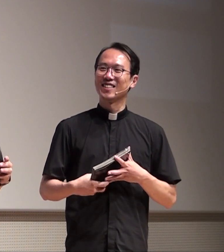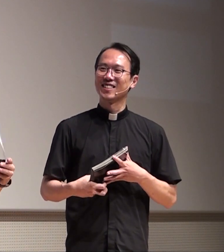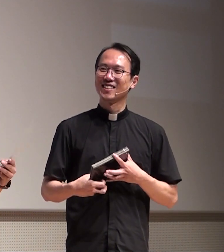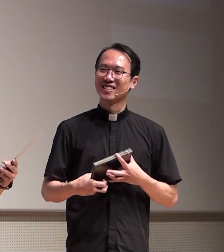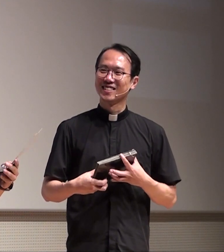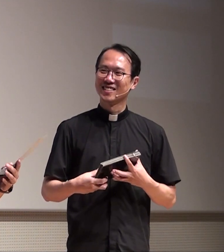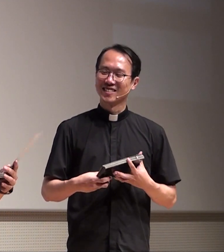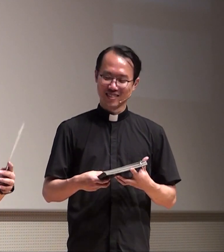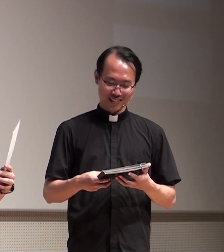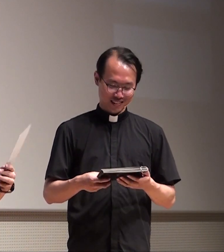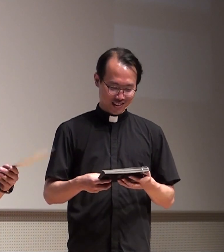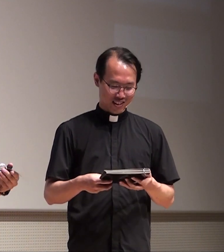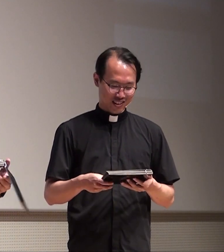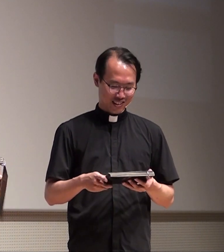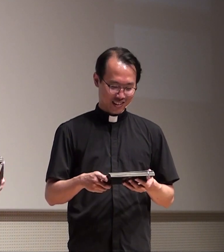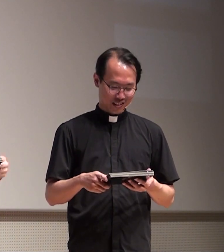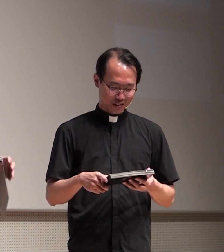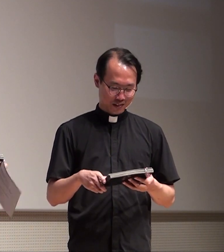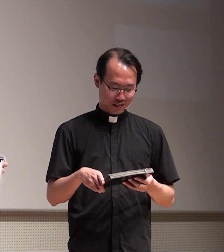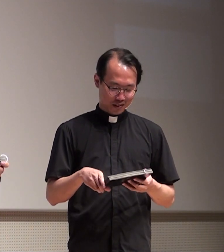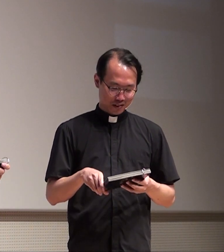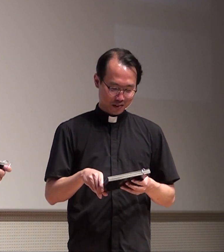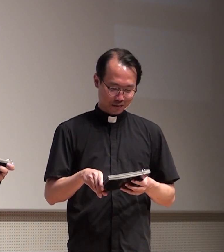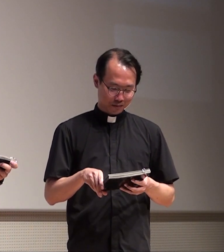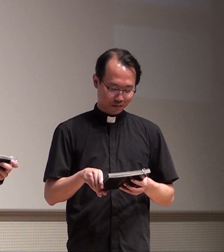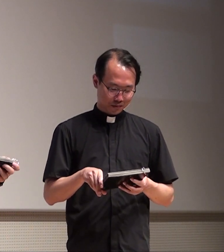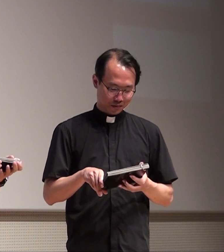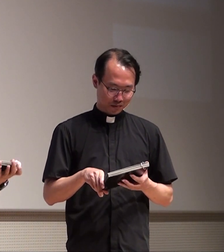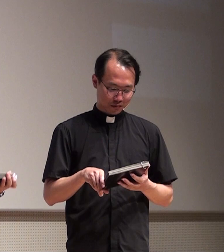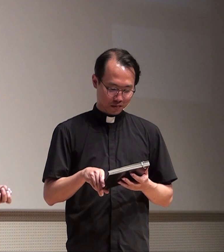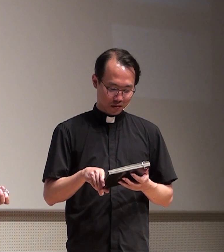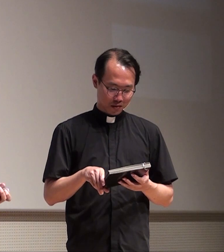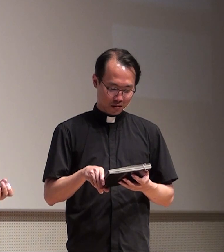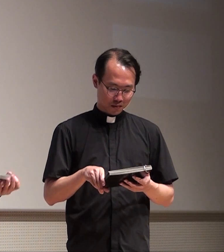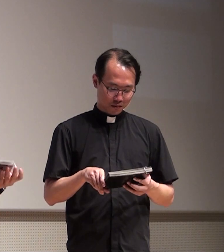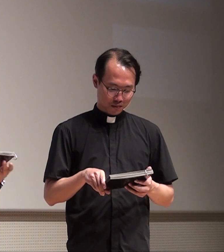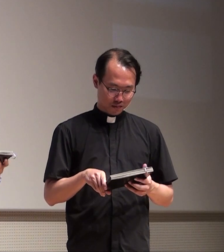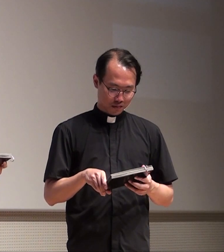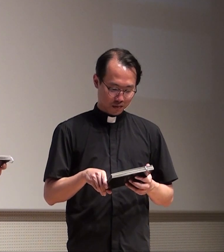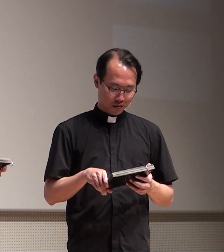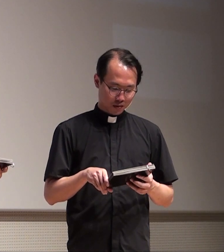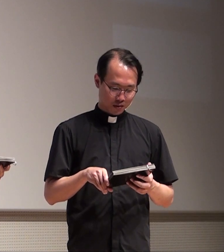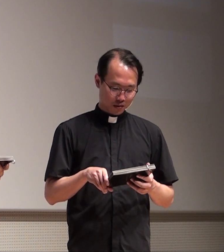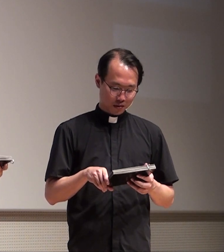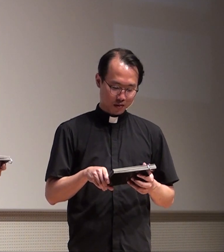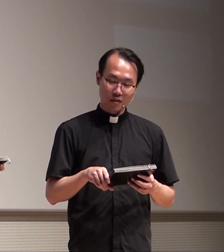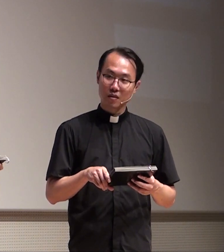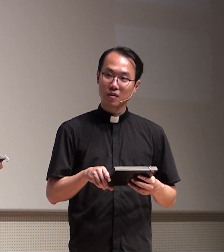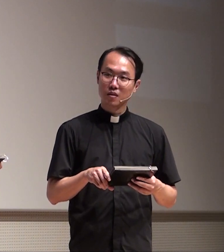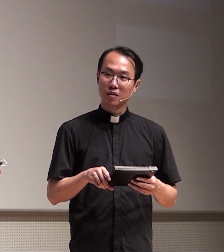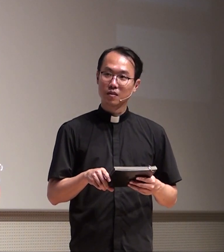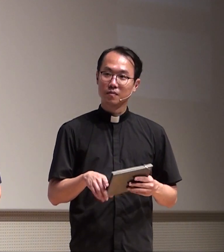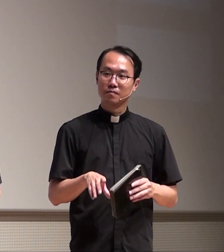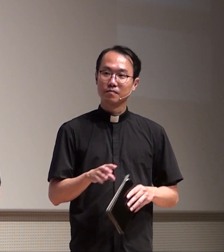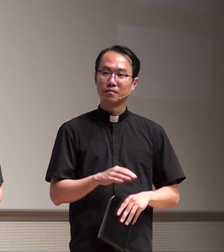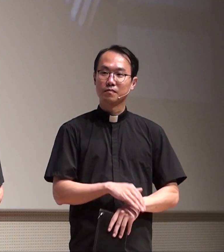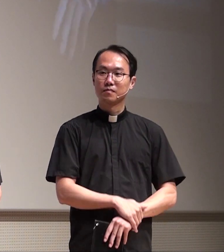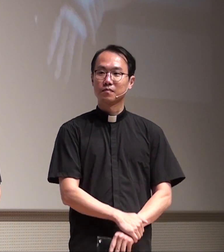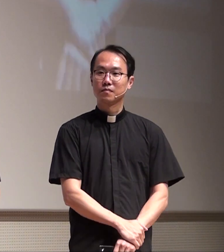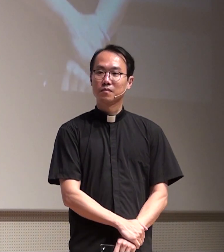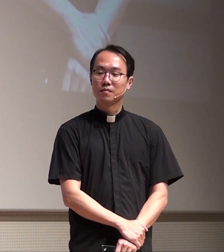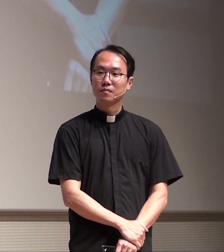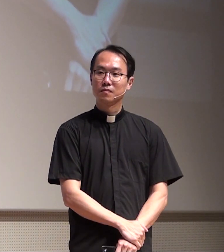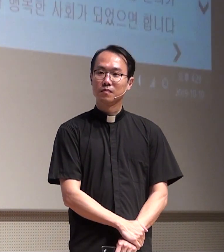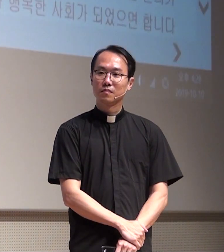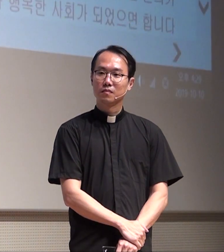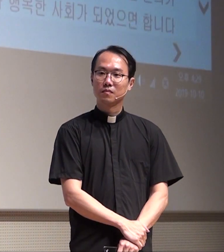네. 네. 여기까지 하겠습니다 네. 네. 아, 우리 희신부님의 깜짝 편지 여러분들은 어떻게 들으셨는지 먼저 문자 들어온 거 보도록